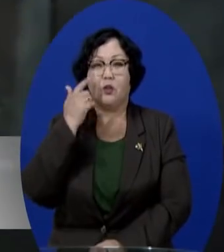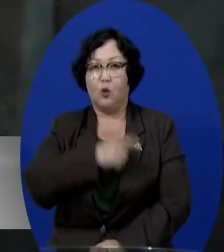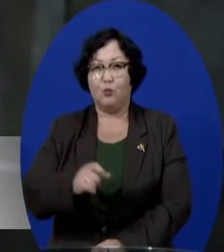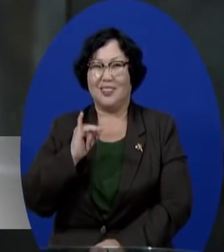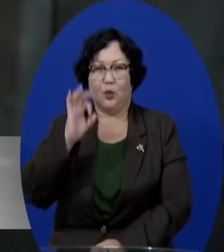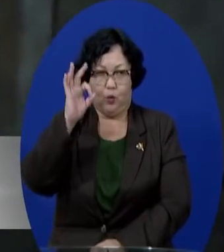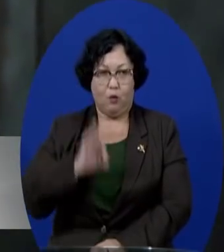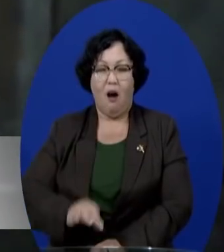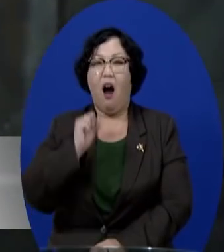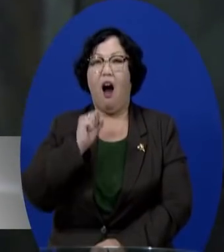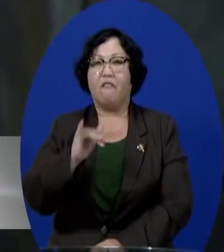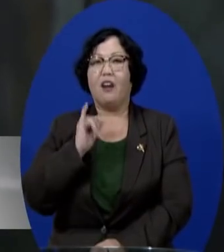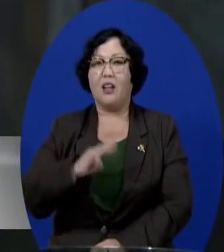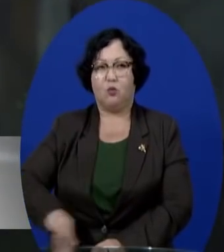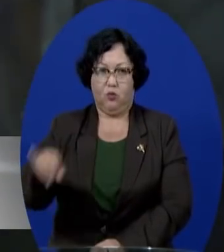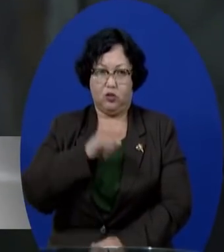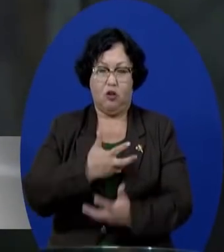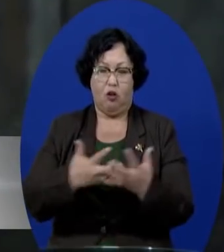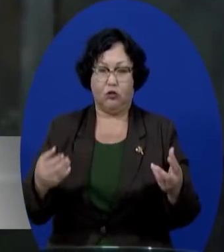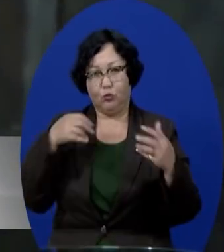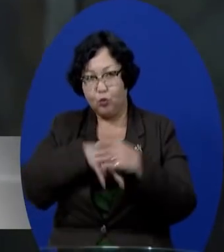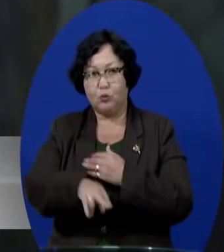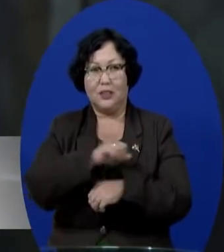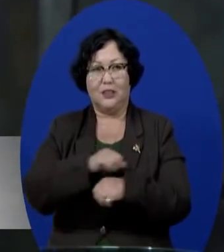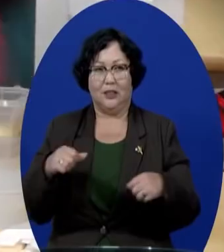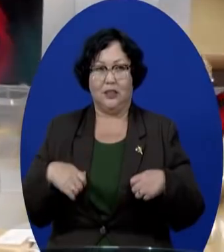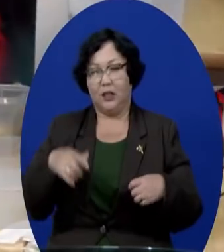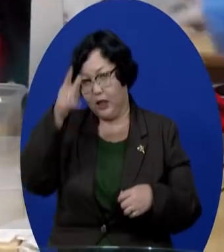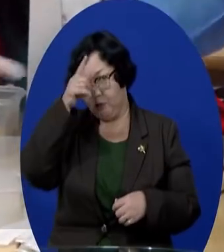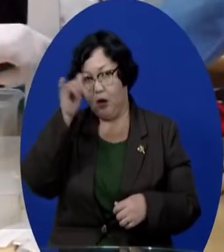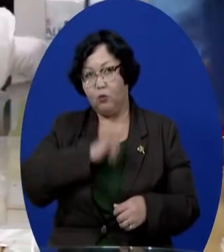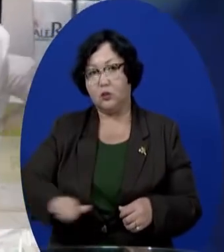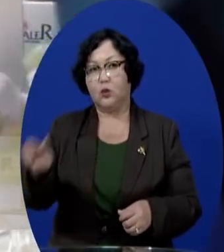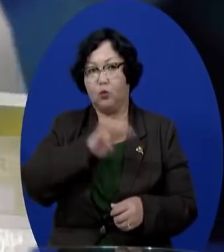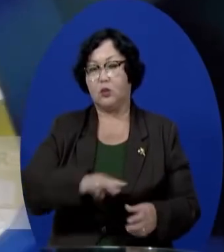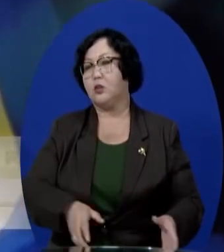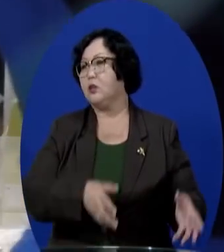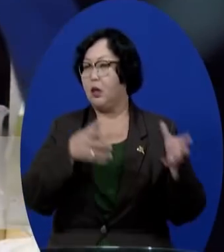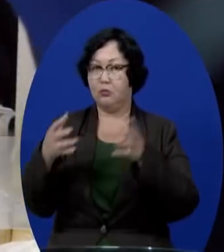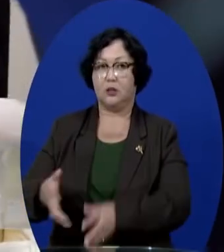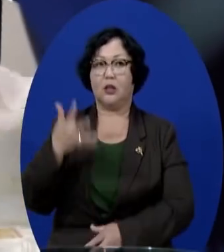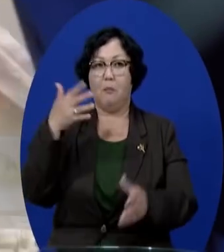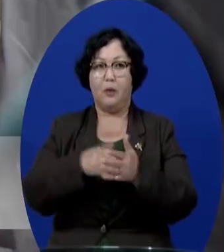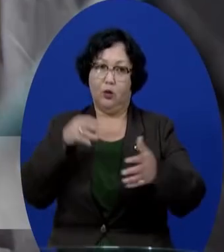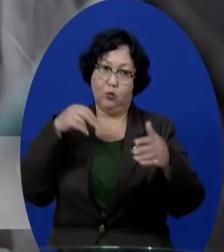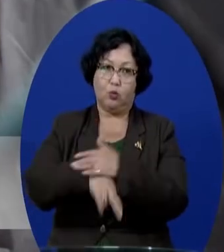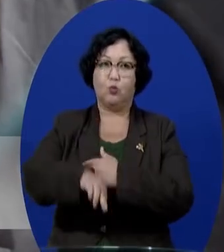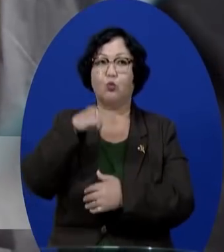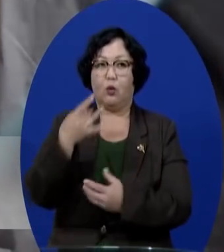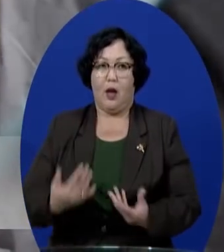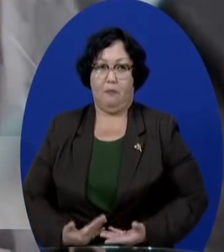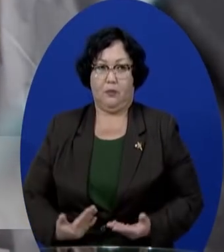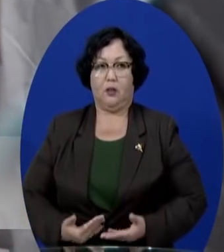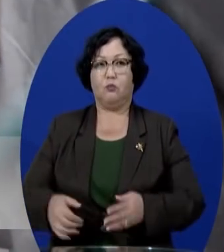зөнхөлсөн Афганы олон зуун дүрвөгчдийг Германы Рамштайнд хүргэсэн байна. За Рамштайнд 5,000 дүрвөгчийг төр хугацаагаар